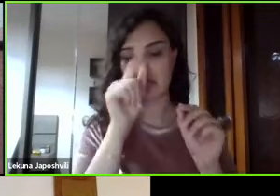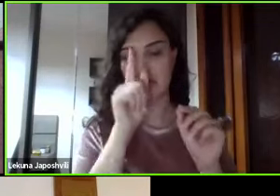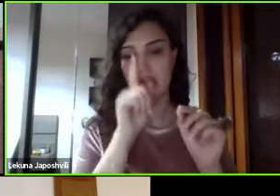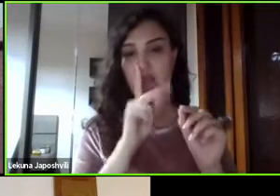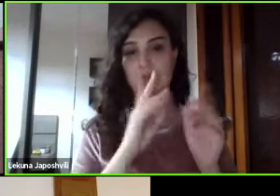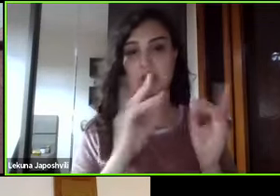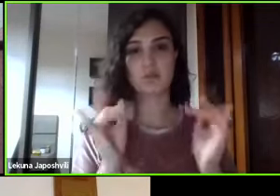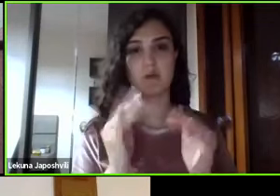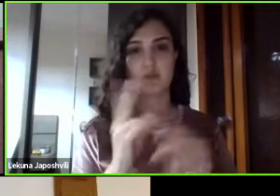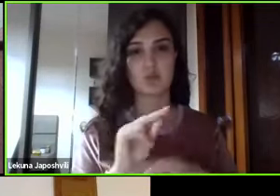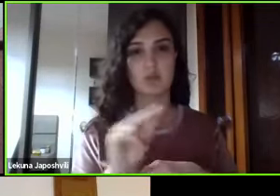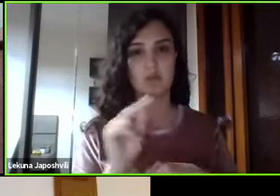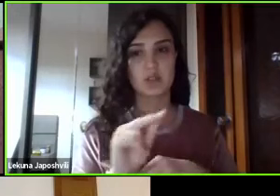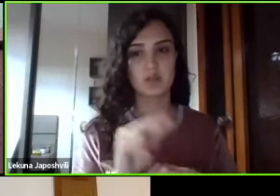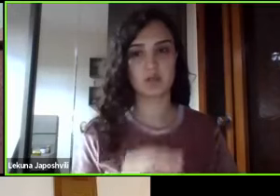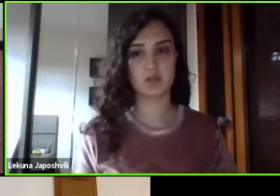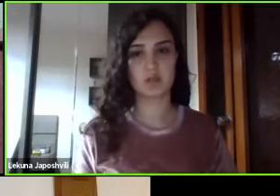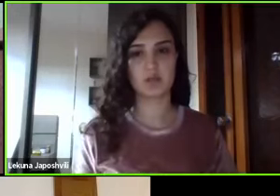უნდა ვასწავლოთ.